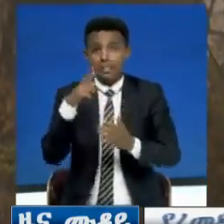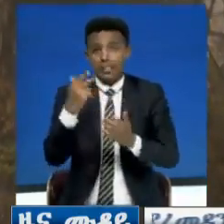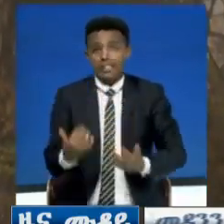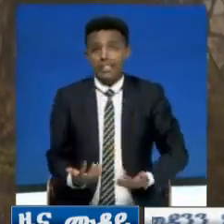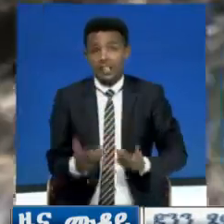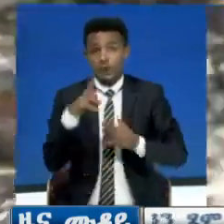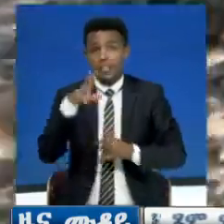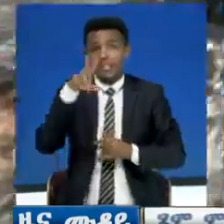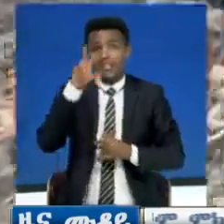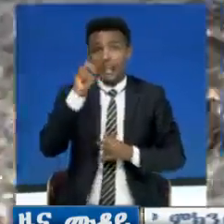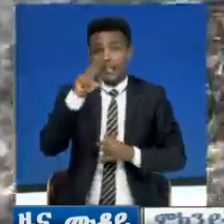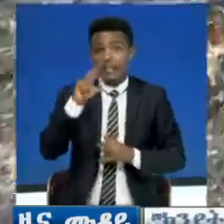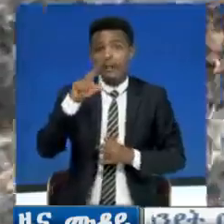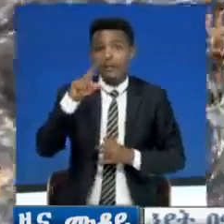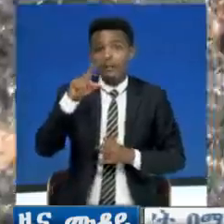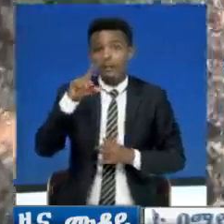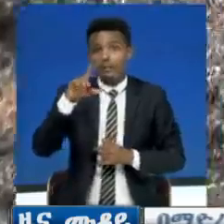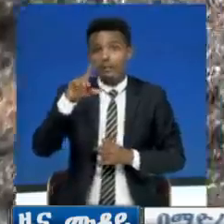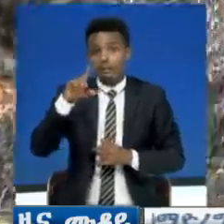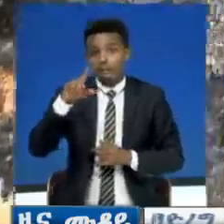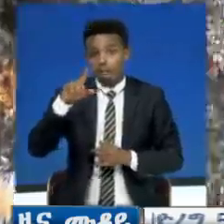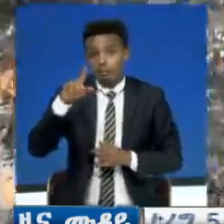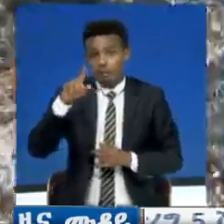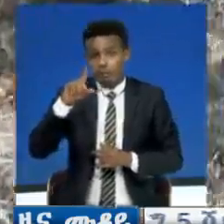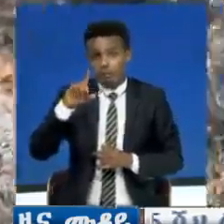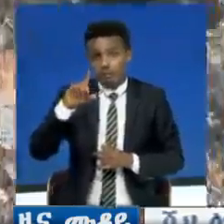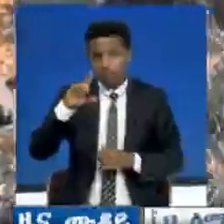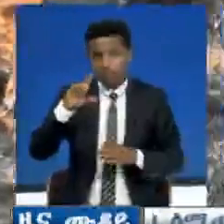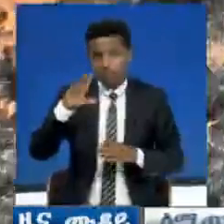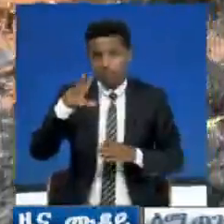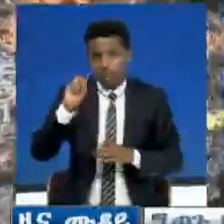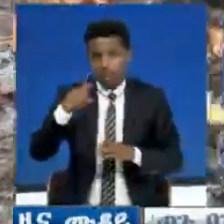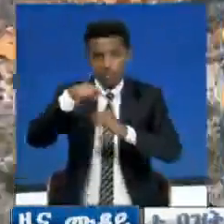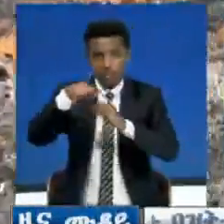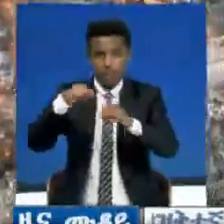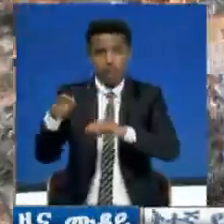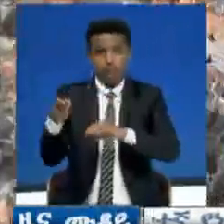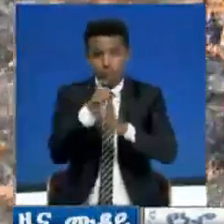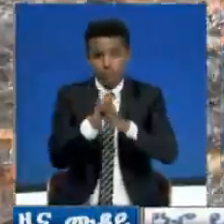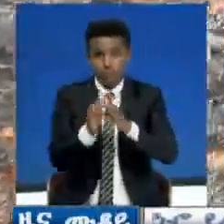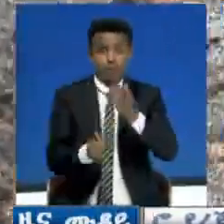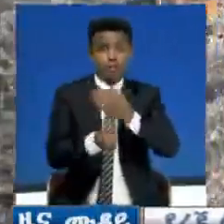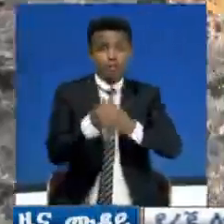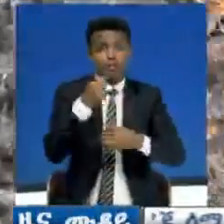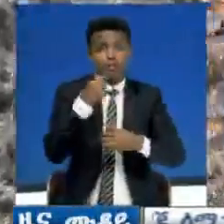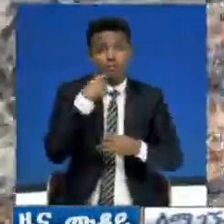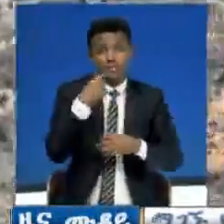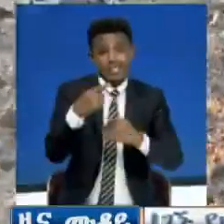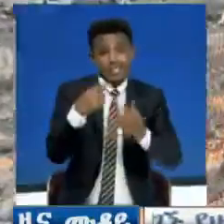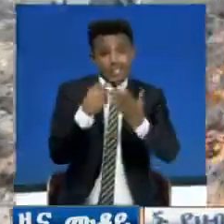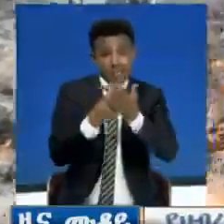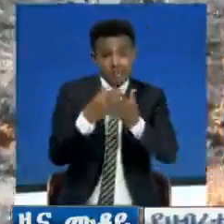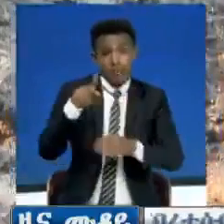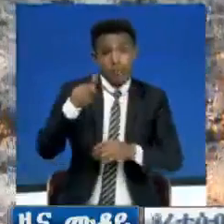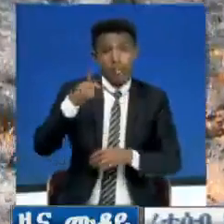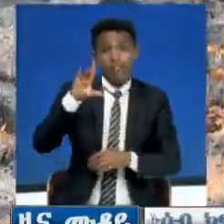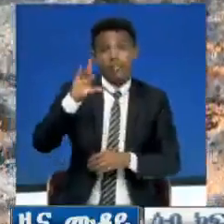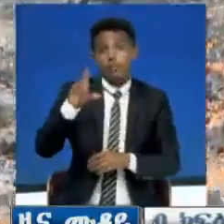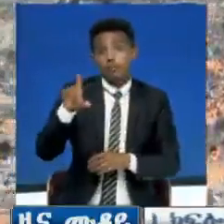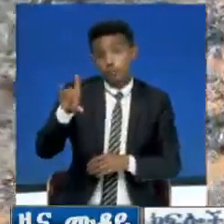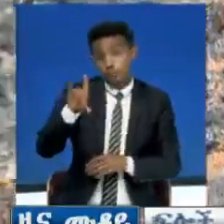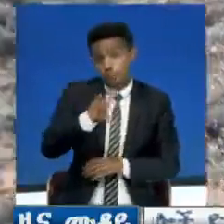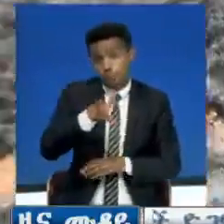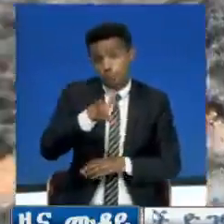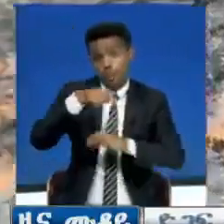የፓርኩ ክፍል እንደተጎዳ ከፓርኩ ጽፈት ቤት ያገኘነው መረጃ ያመለክታል። እኛ እንደምንመለከተውም የተለያዩ የሳር ዝርያዎችና